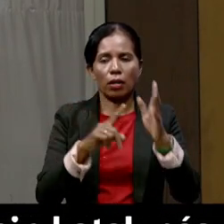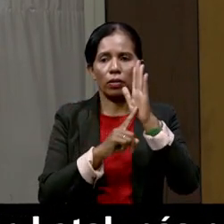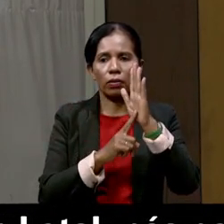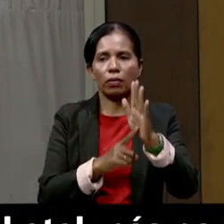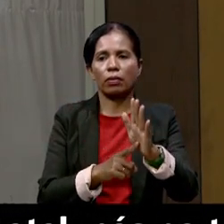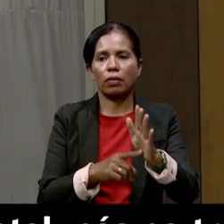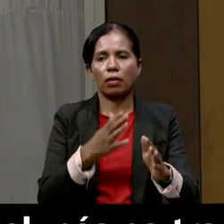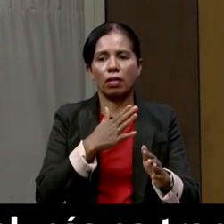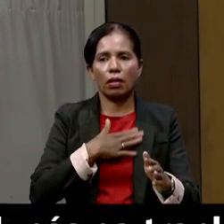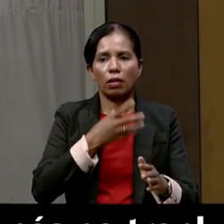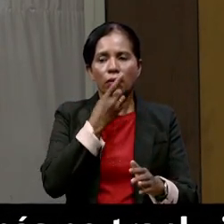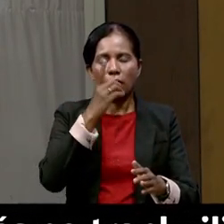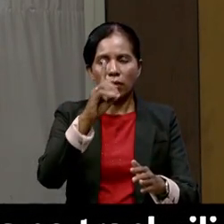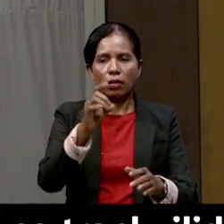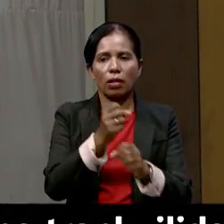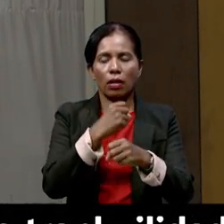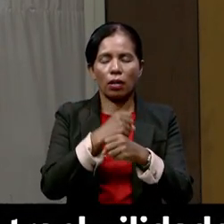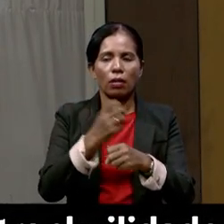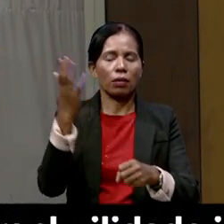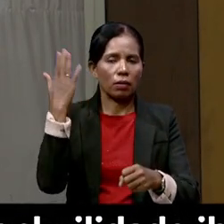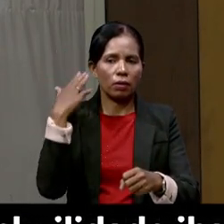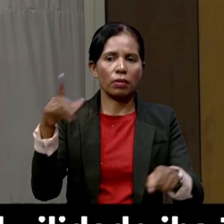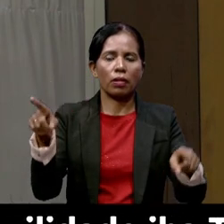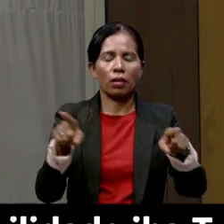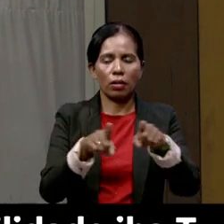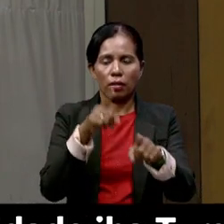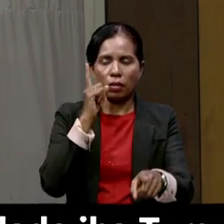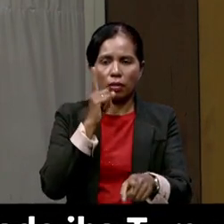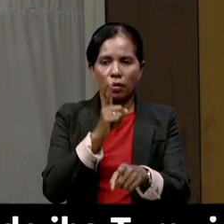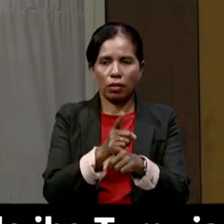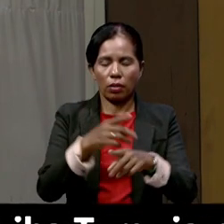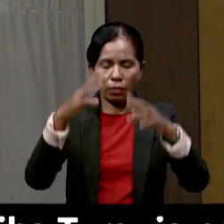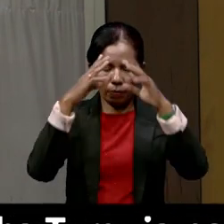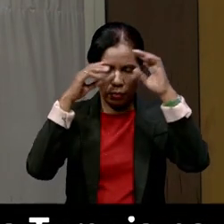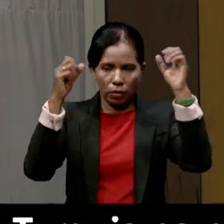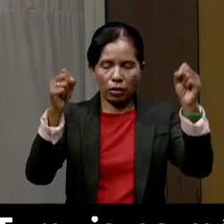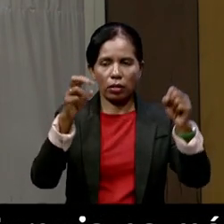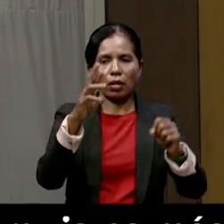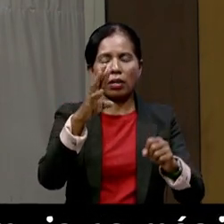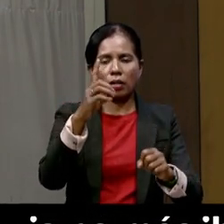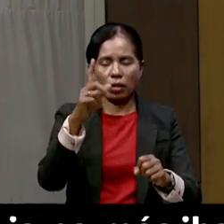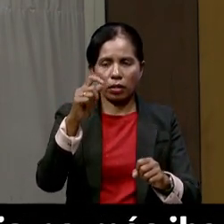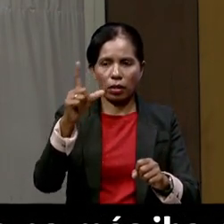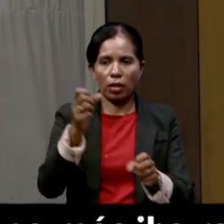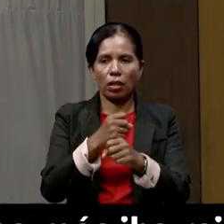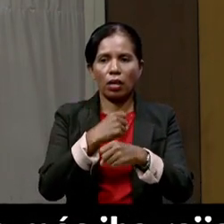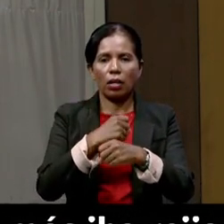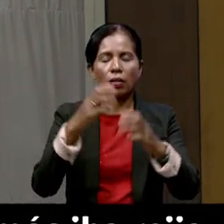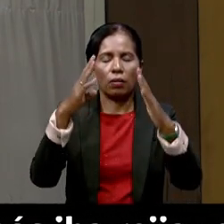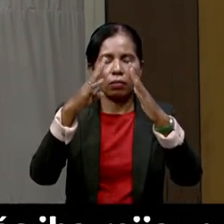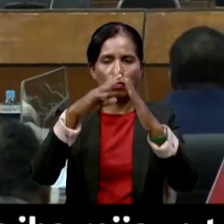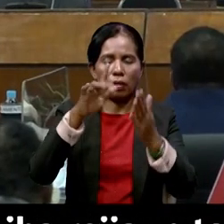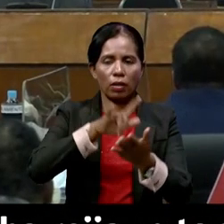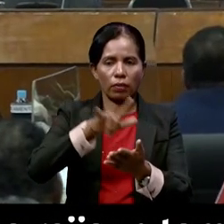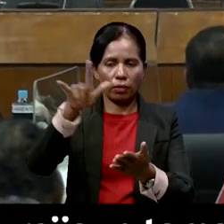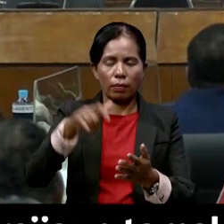kauni declaration sira u halo ba kotuk ne pertinenti duni ca ta presidente da repubblica halo umai avia un lara.